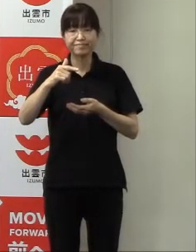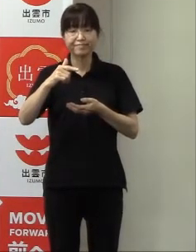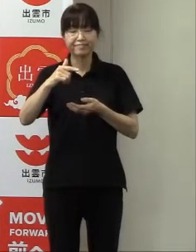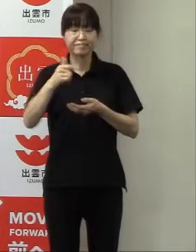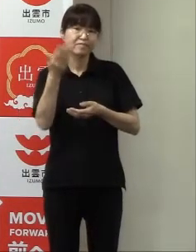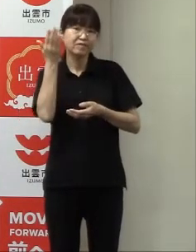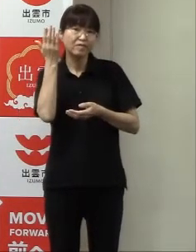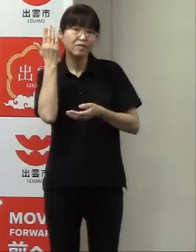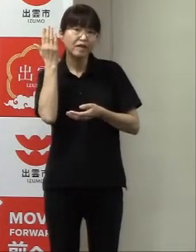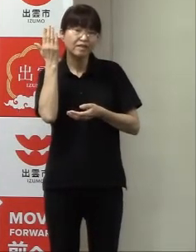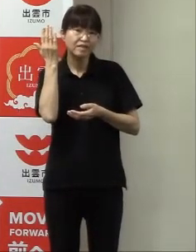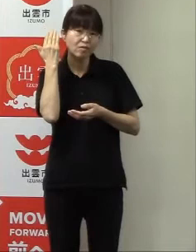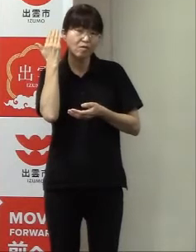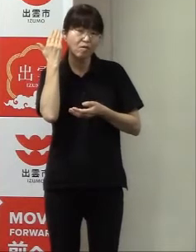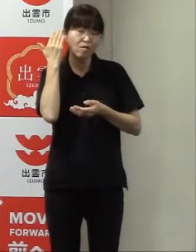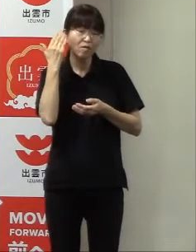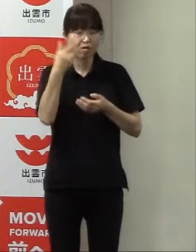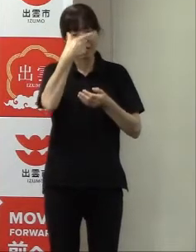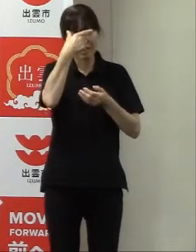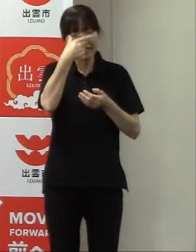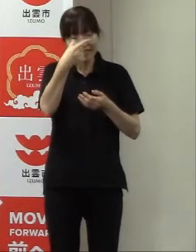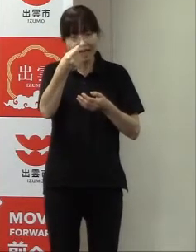先般の大きな被害を